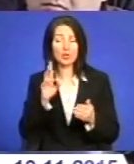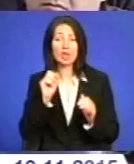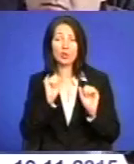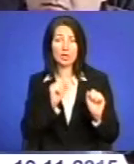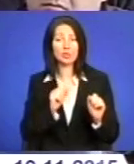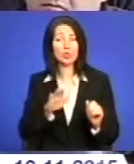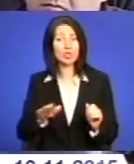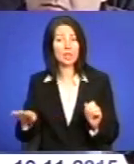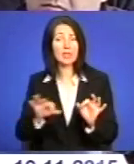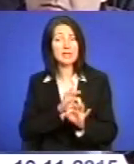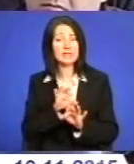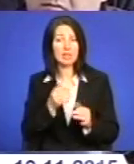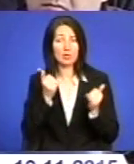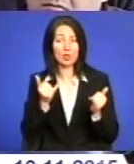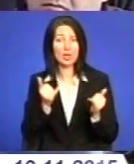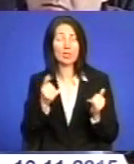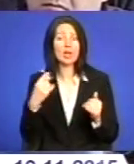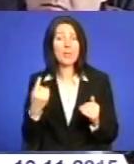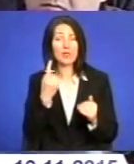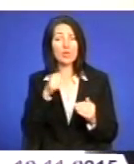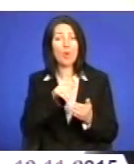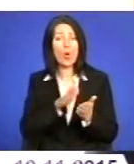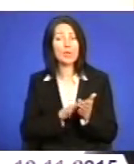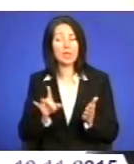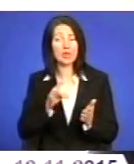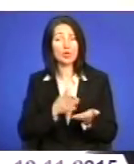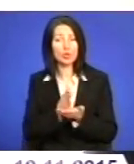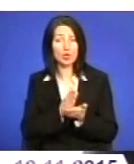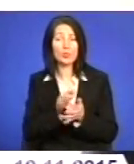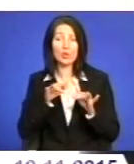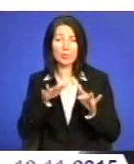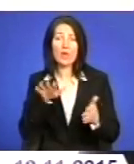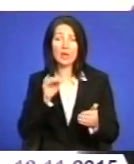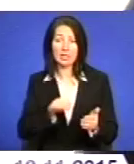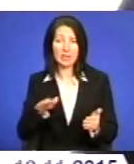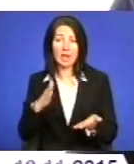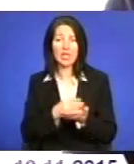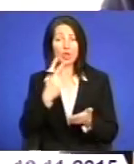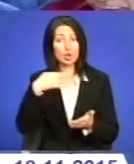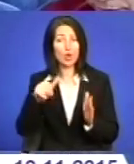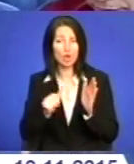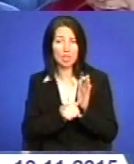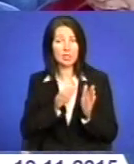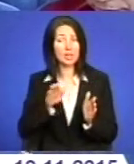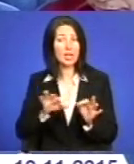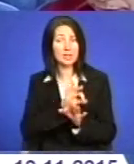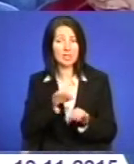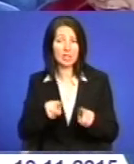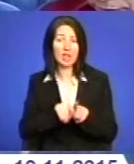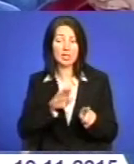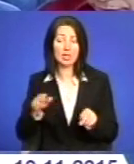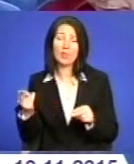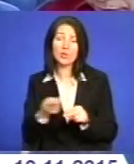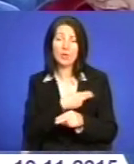захисту дітей-сиріт. Сьогодні на первинному обліку районної служби у справах дітей перебуває 46 дітей-сиріт та дітей,